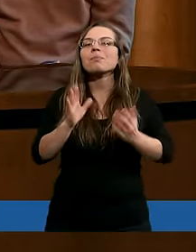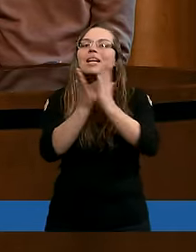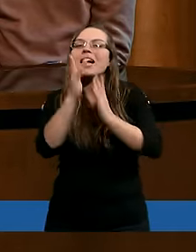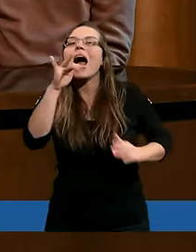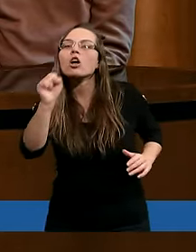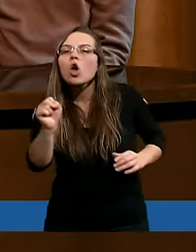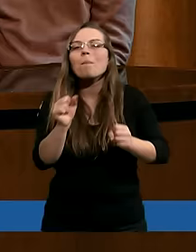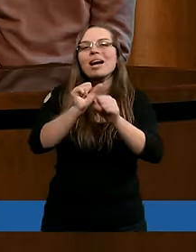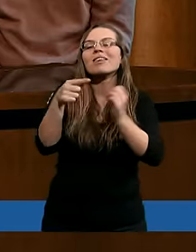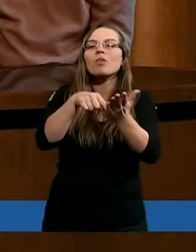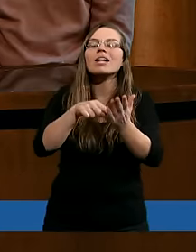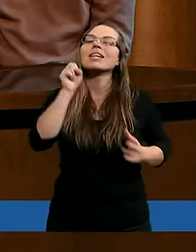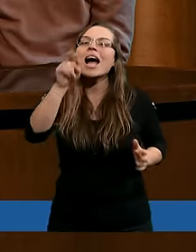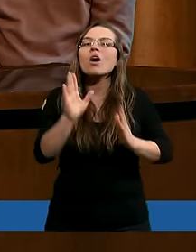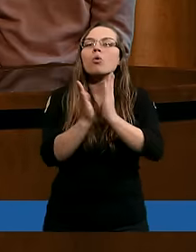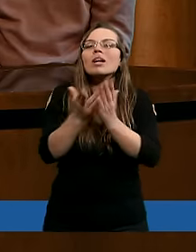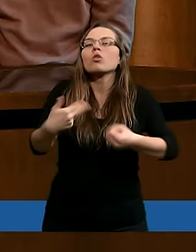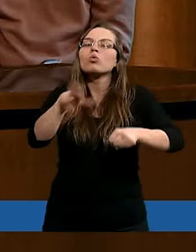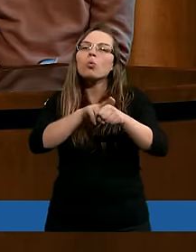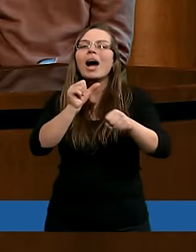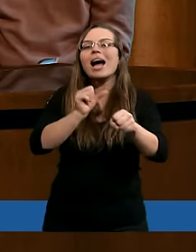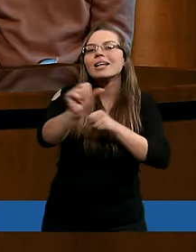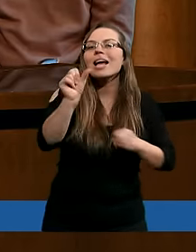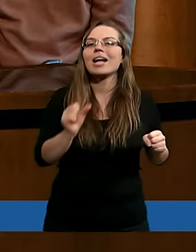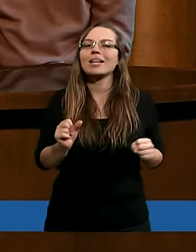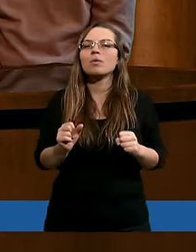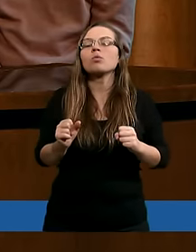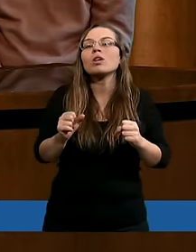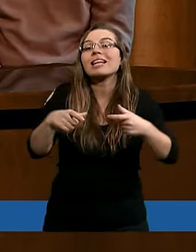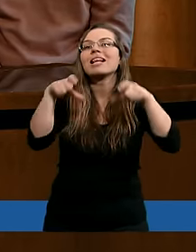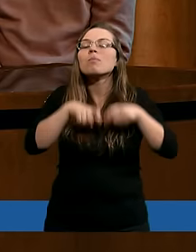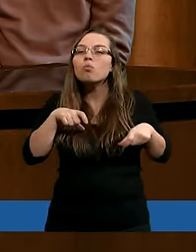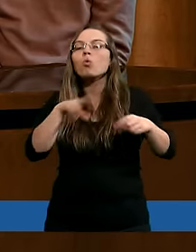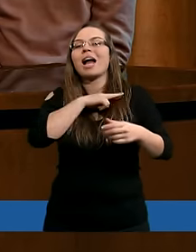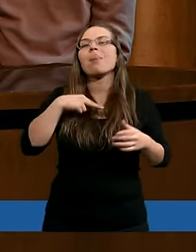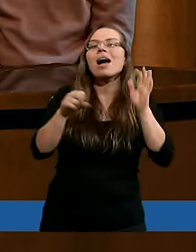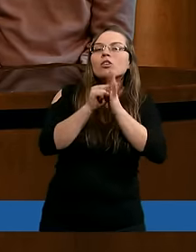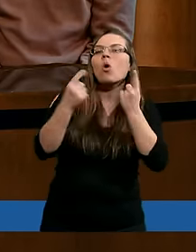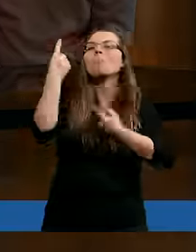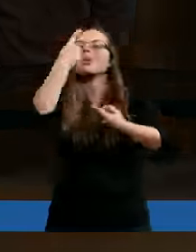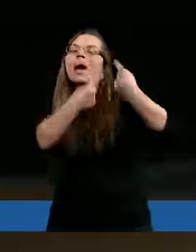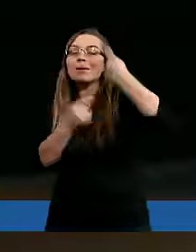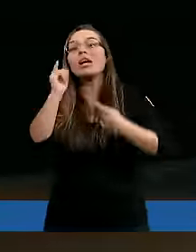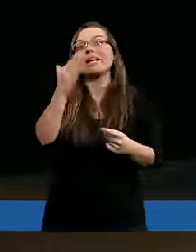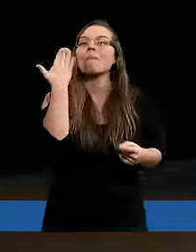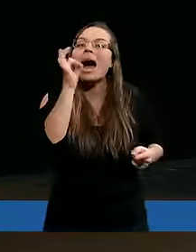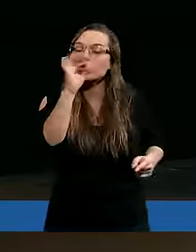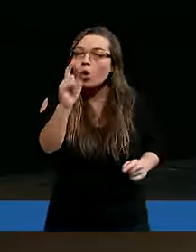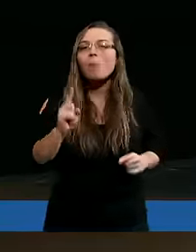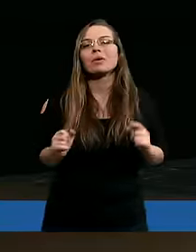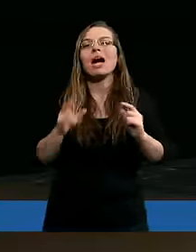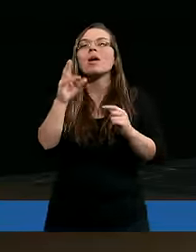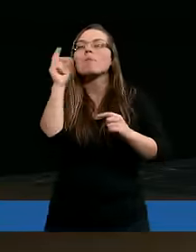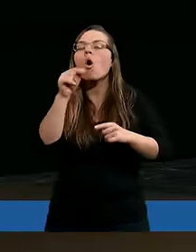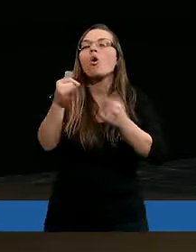Księga Hioba jest właśnie taką księgą, która jest taka, no, zmusza do refleksji. I dobrze, bo lepiej pójść tam,